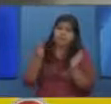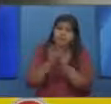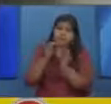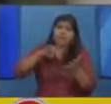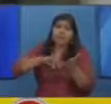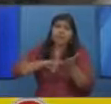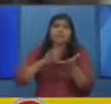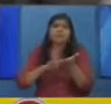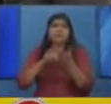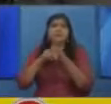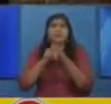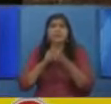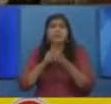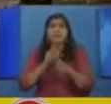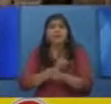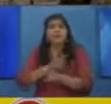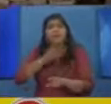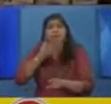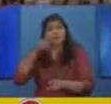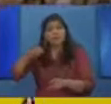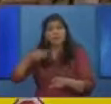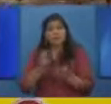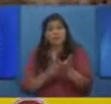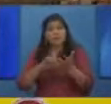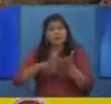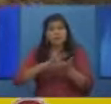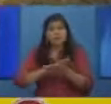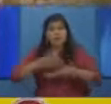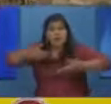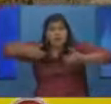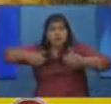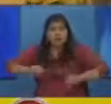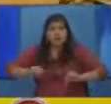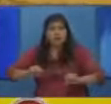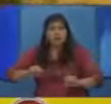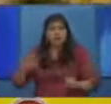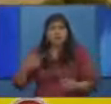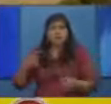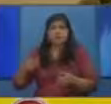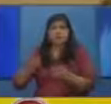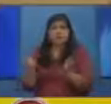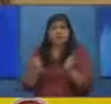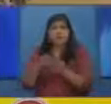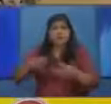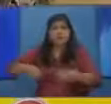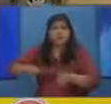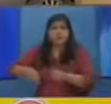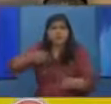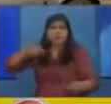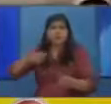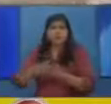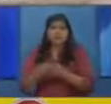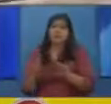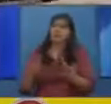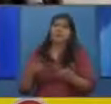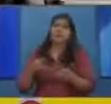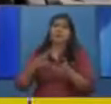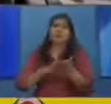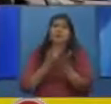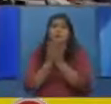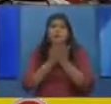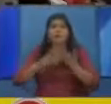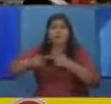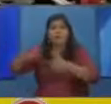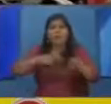शिक्षिका उषा दुबे जी ने तो स्कूटी को ही मोबाइल लाइब्रेरी में बदल दिया है। वे प्रतिदिन अपने